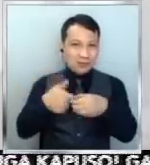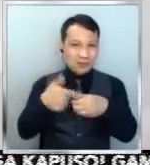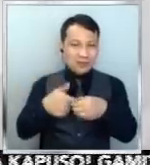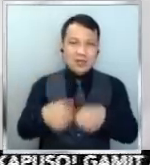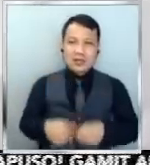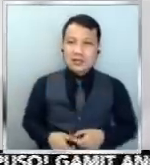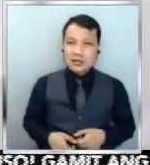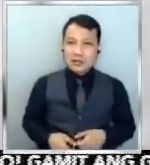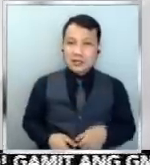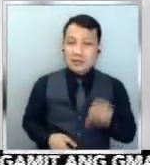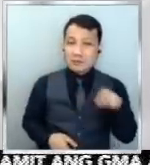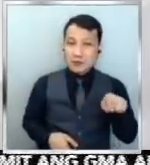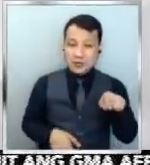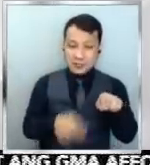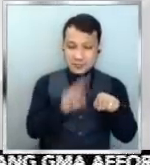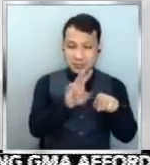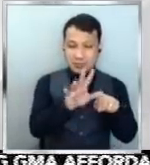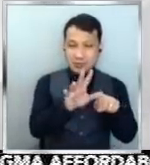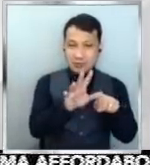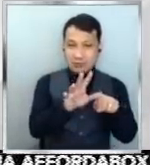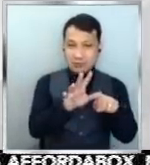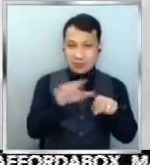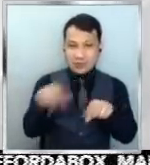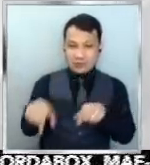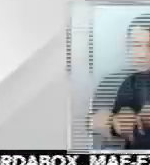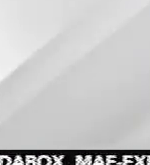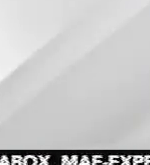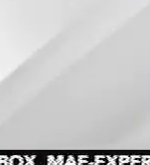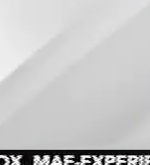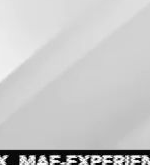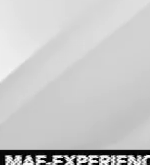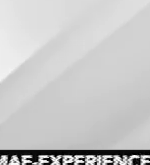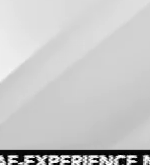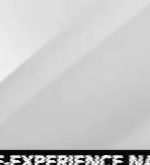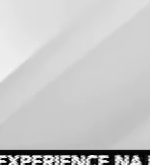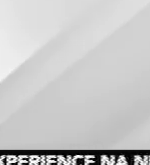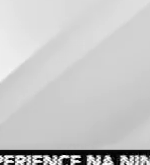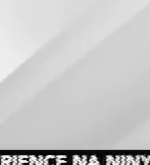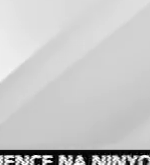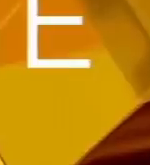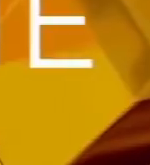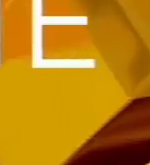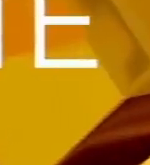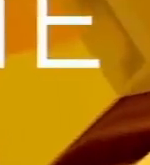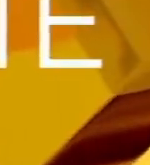sentimo naman sa diesel. Wala pang kumpanya nag-aabiso ng oil price hike.